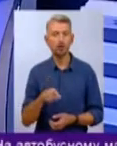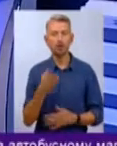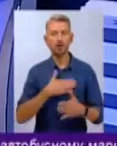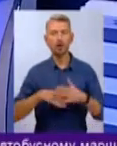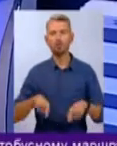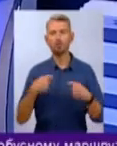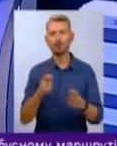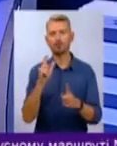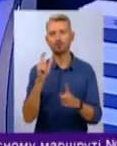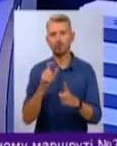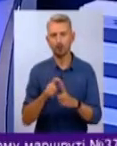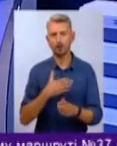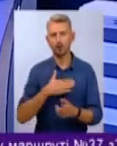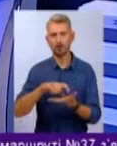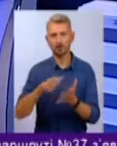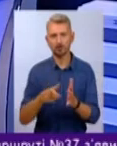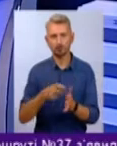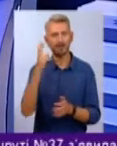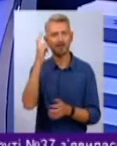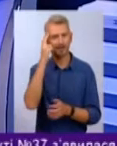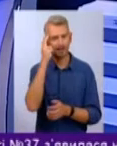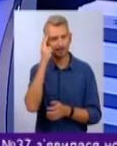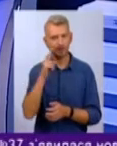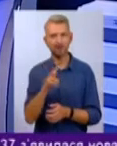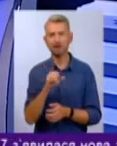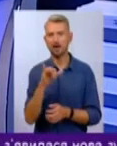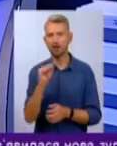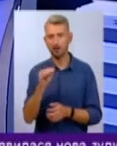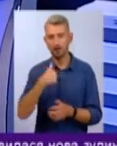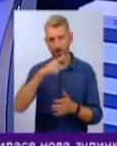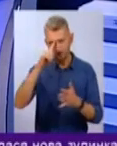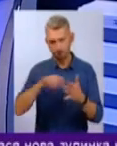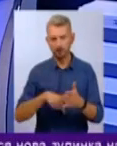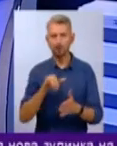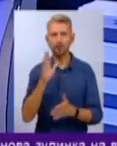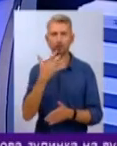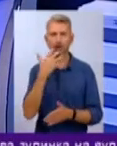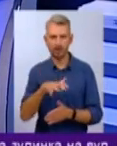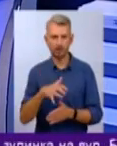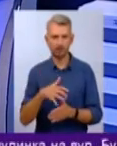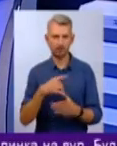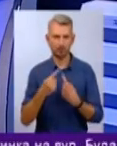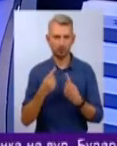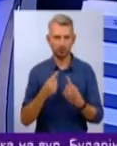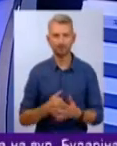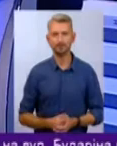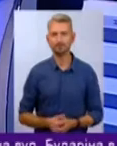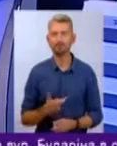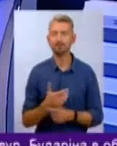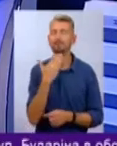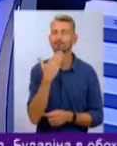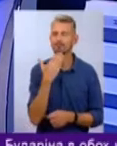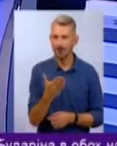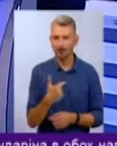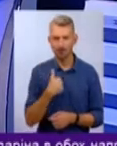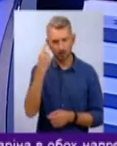передаю слово нашій студії «Київ Лайв». Впевнена, що у вас буде гаряча, спекотна дискусія. Дуже дякую, Аню. Я